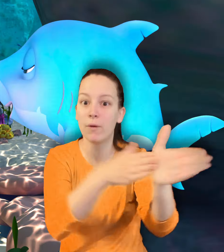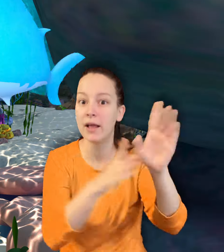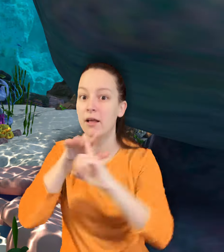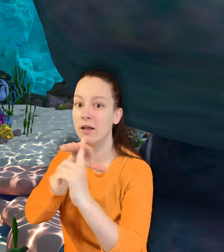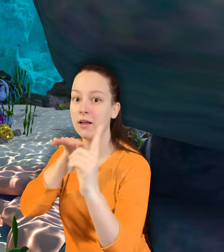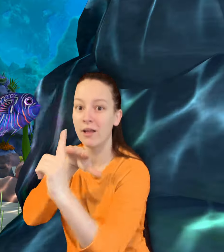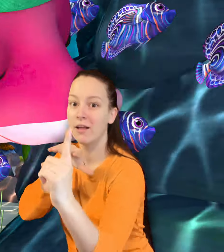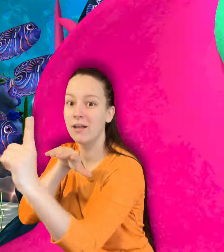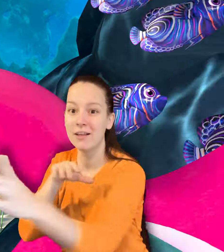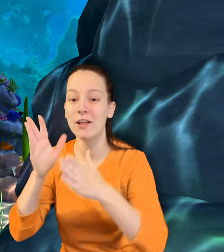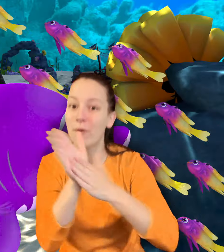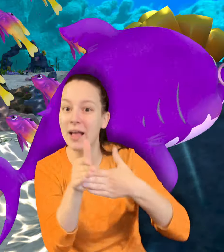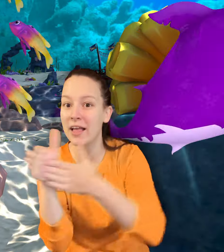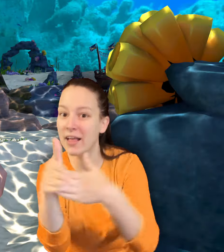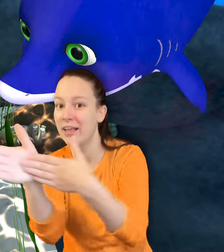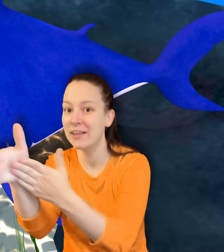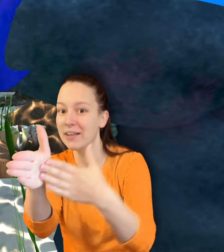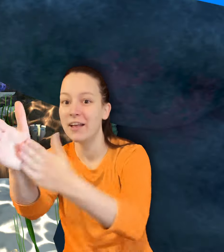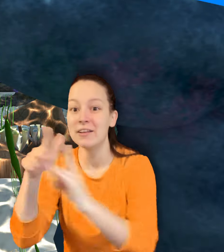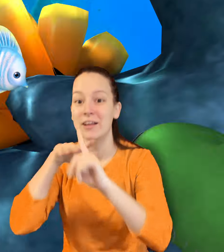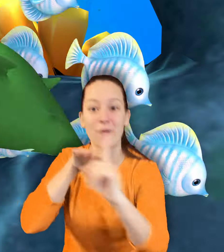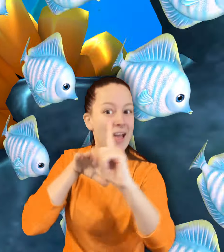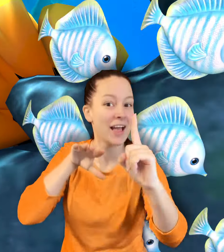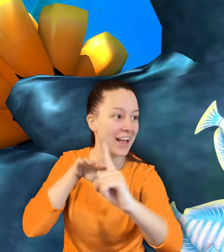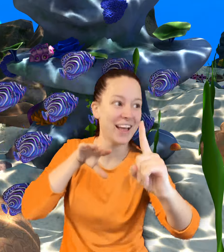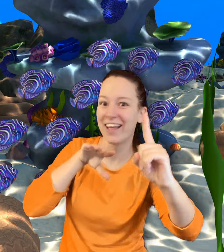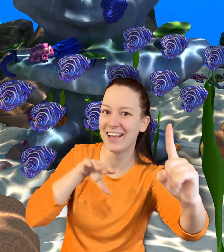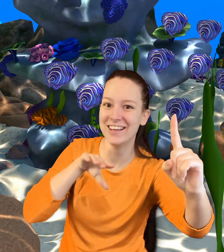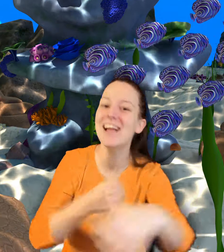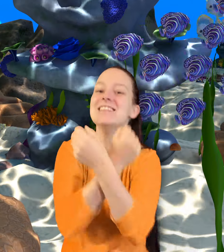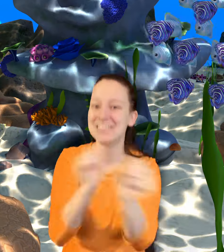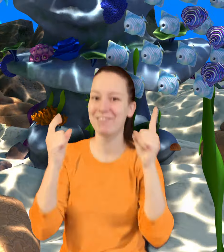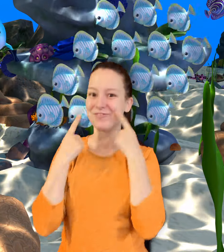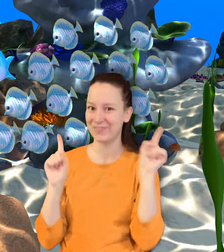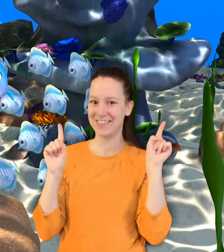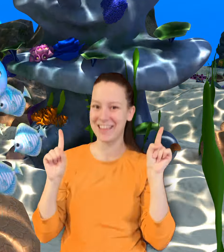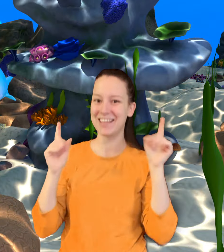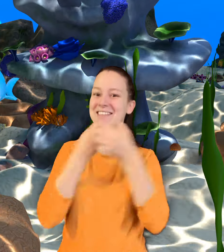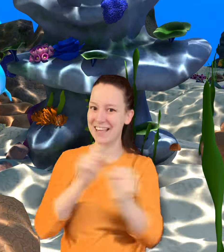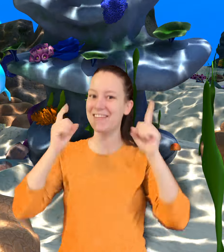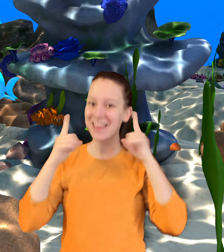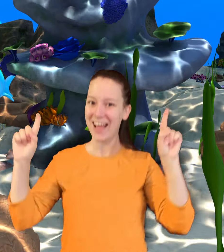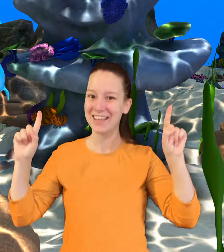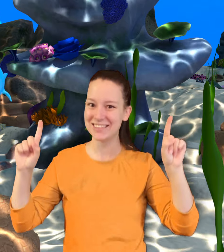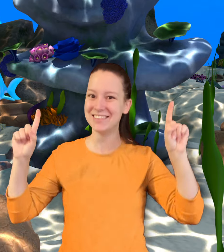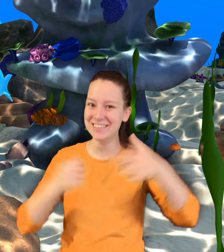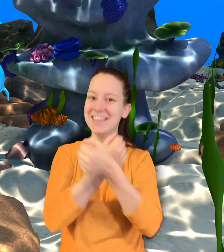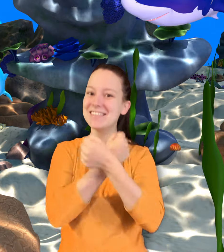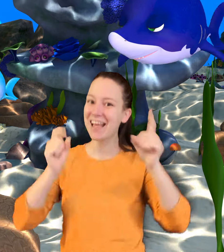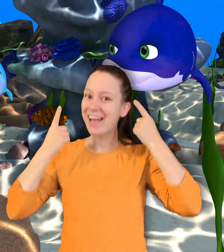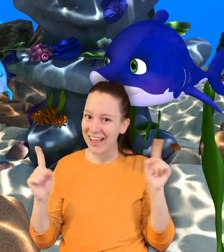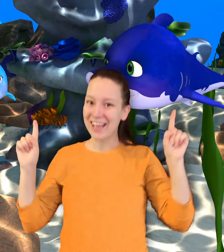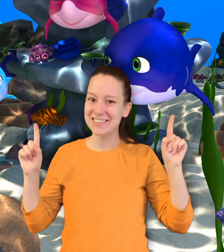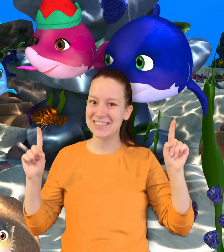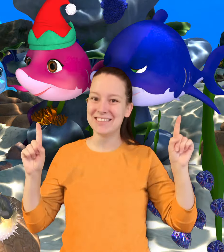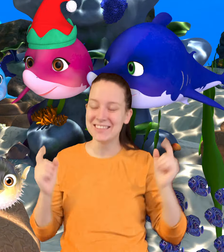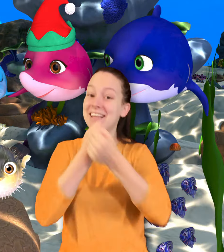逃げろ逃げろ逃げろもう安心た今日